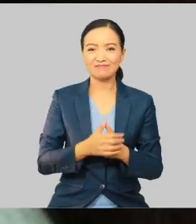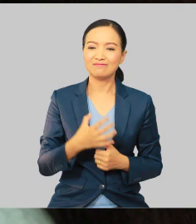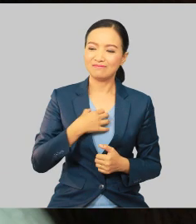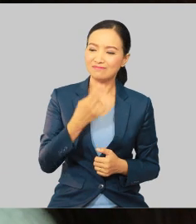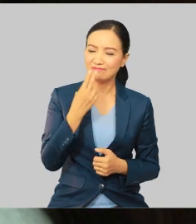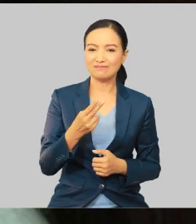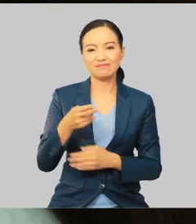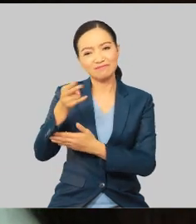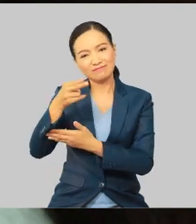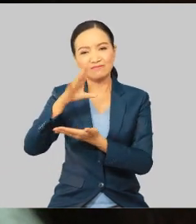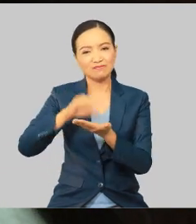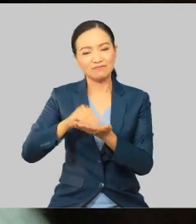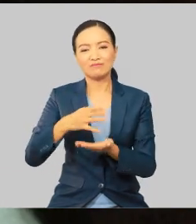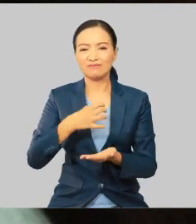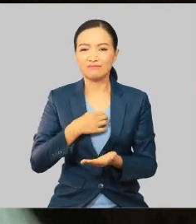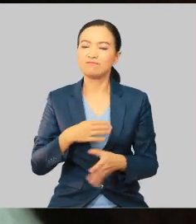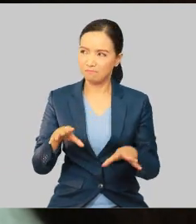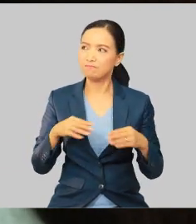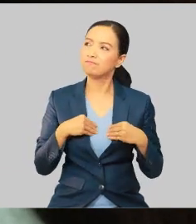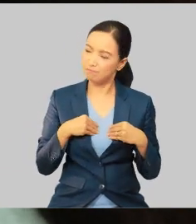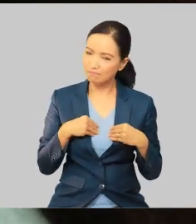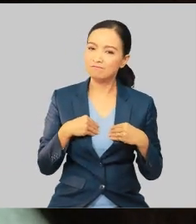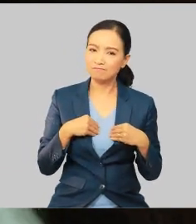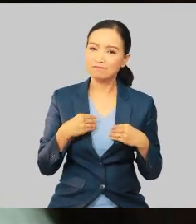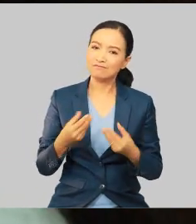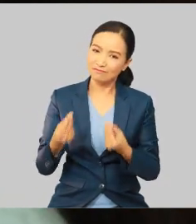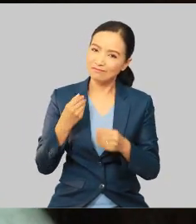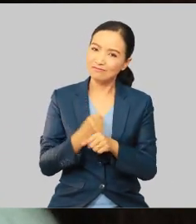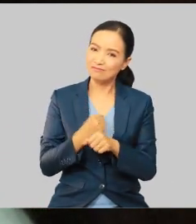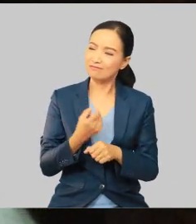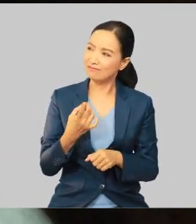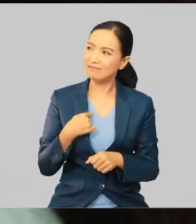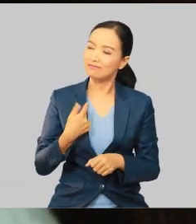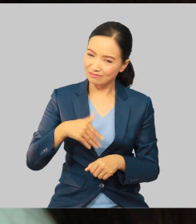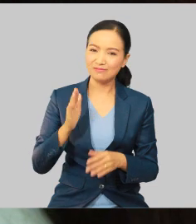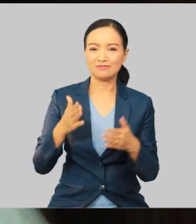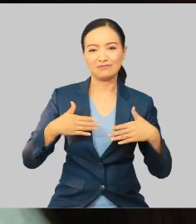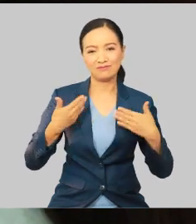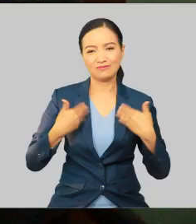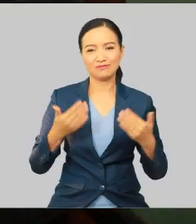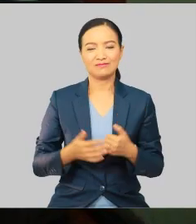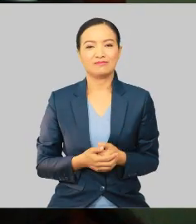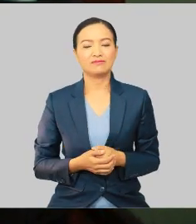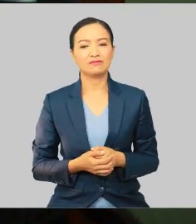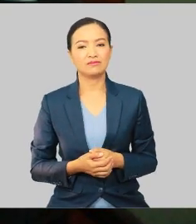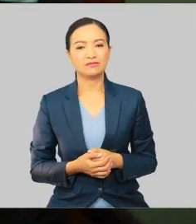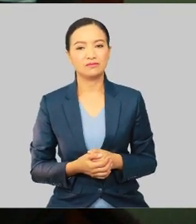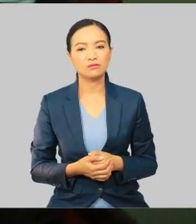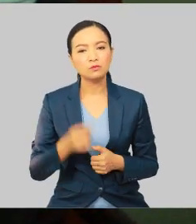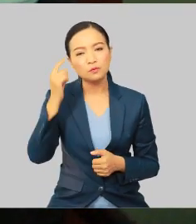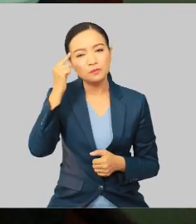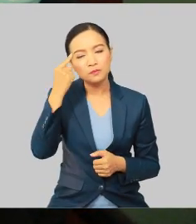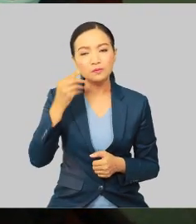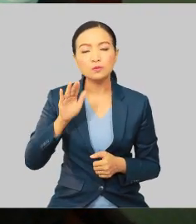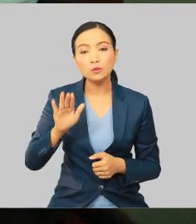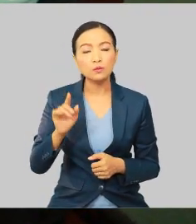ากจะไปดูการถ่ายทำอะไรพวกนี้ก็เลยรับพี่ๆว่าให้ทำอะไรก็ทำไปสนุกด้วยกันค่ะ ครับหลักคิดขององุ่